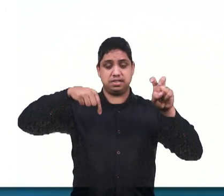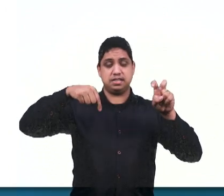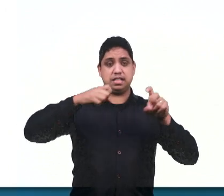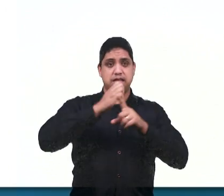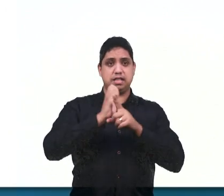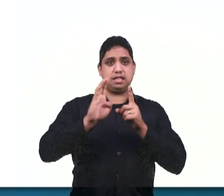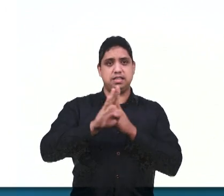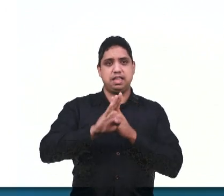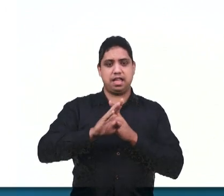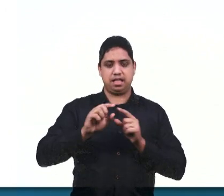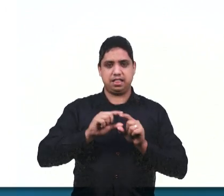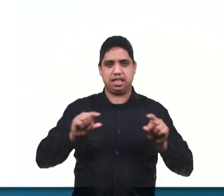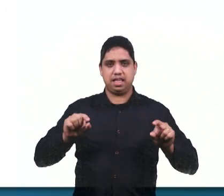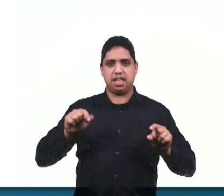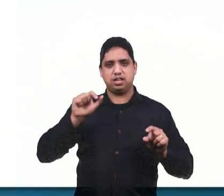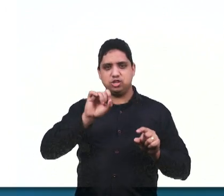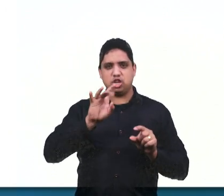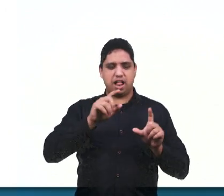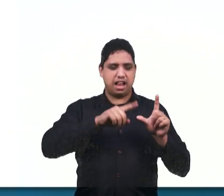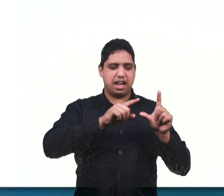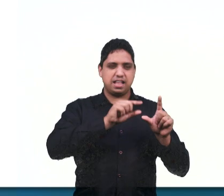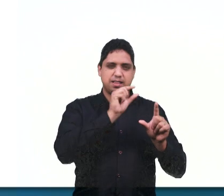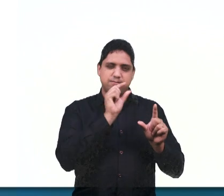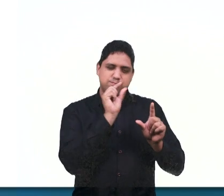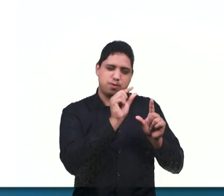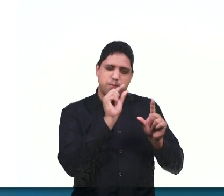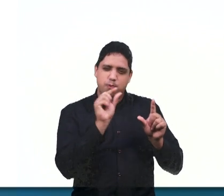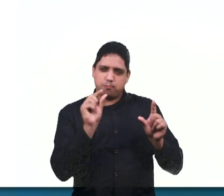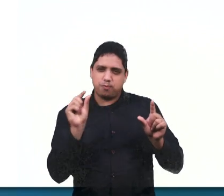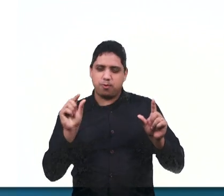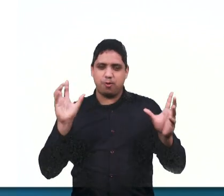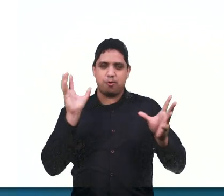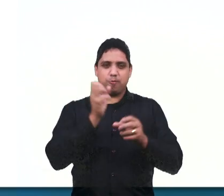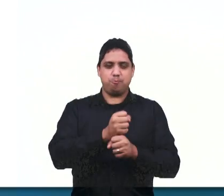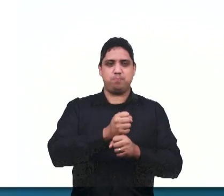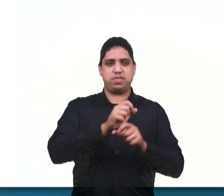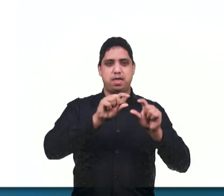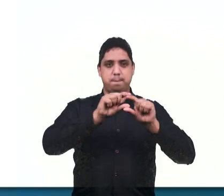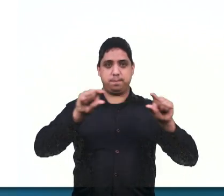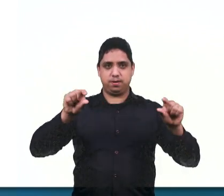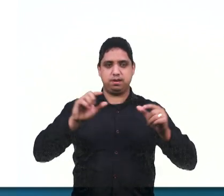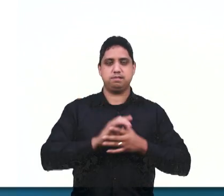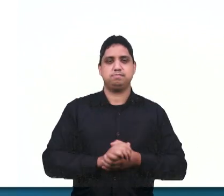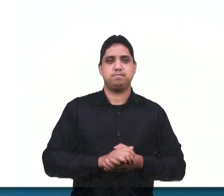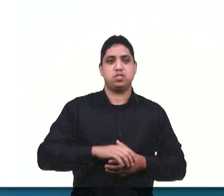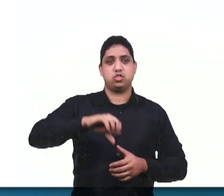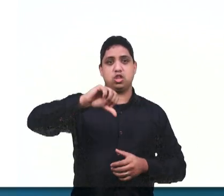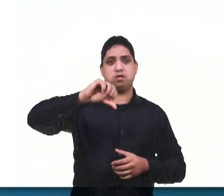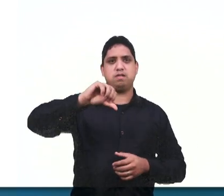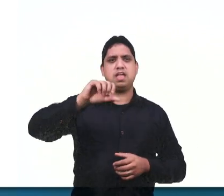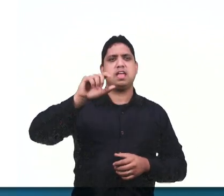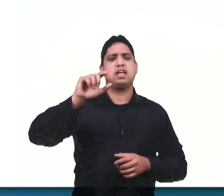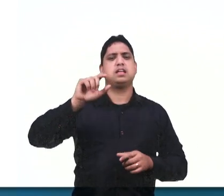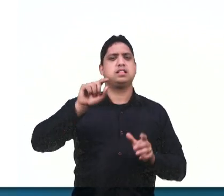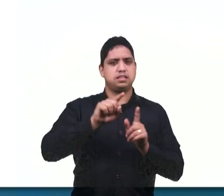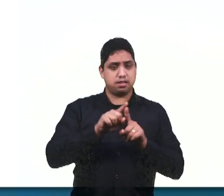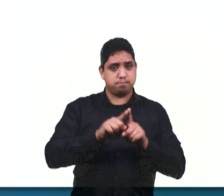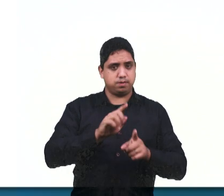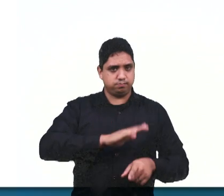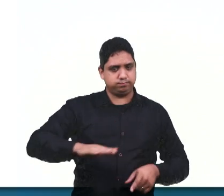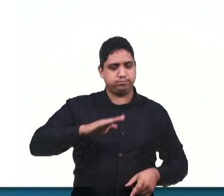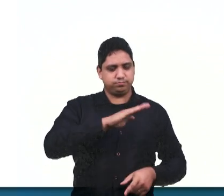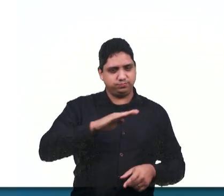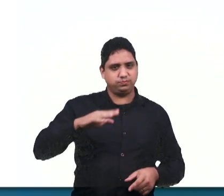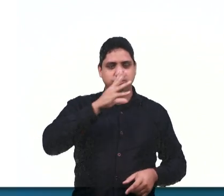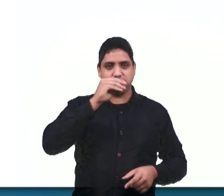nom aux thématiques de cette école biblique dominicale. Donc, il suffit de compléter les lacunes avec les bonnes lettres. Question 9. Aussi pour les